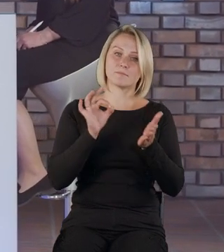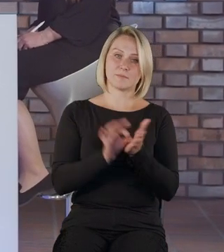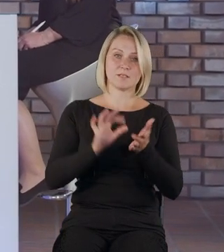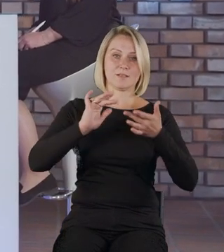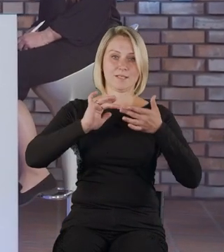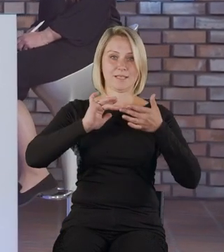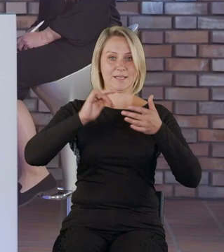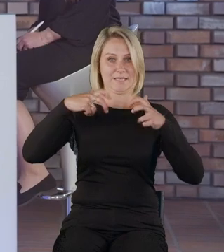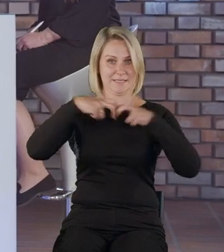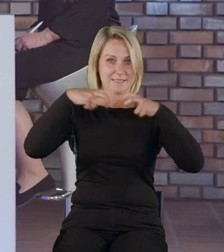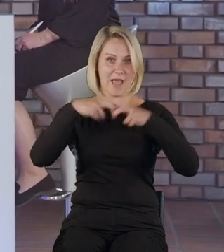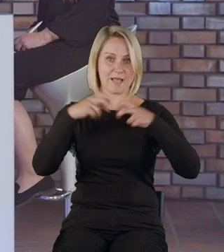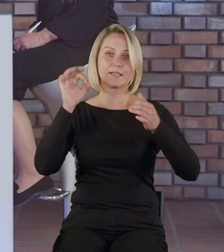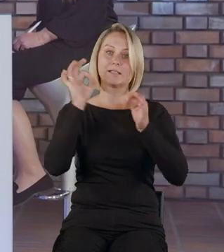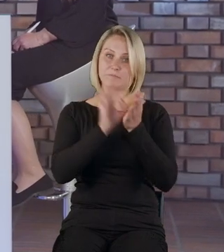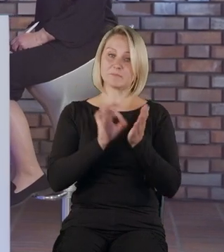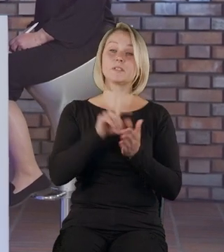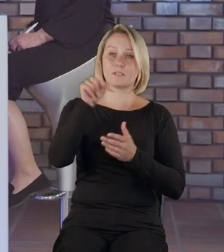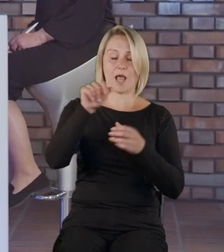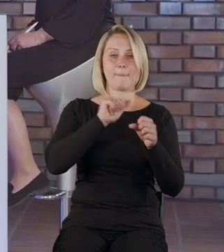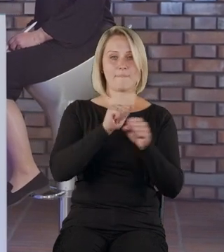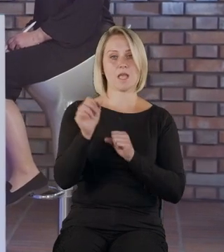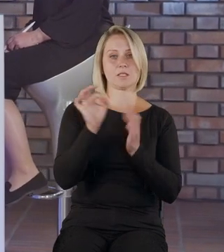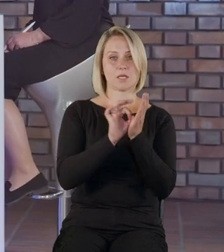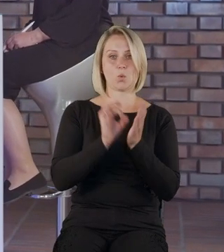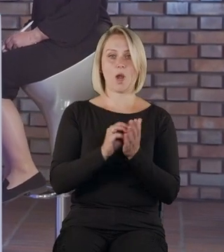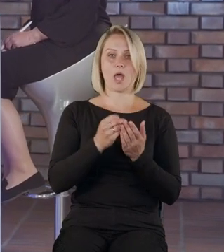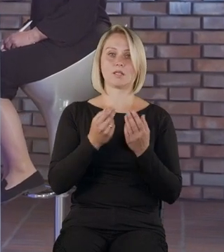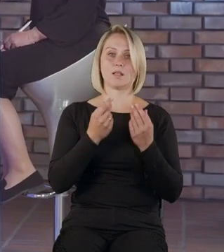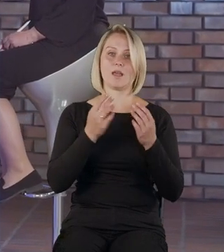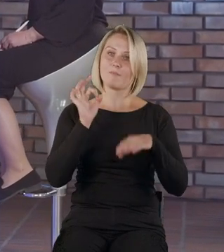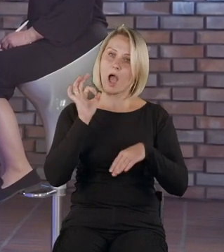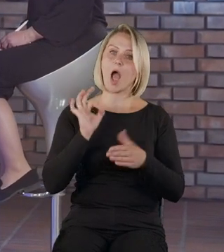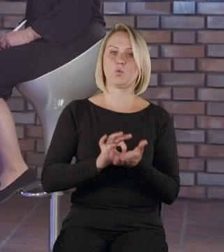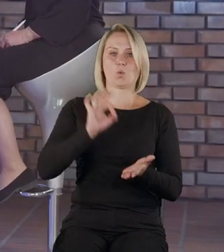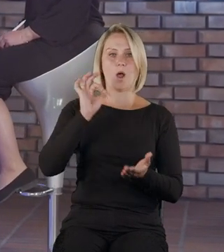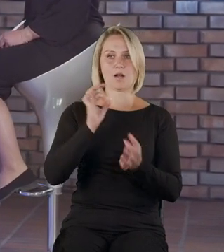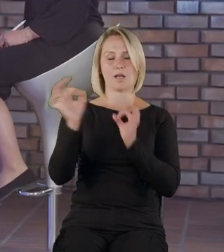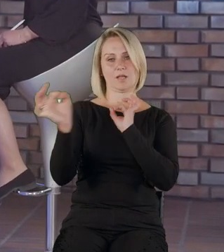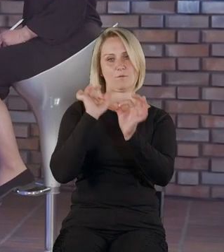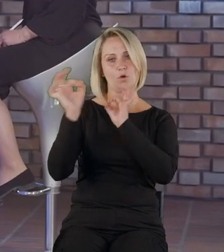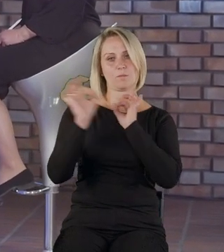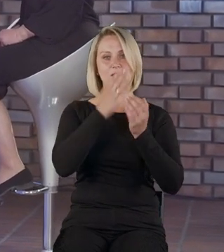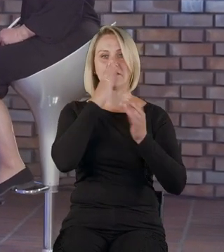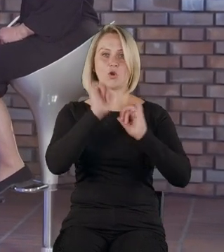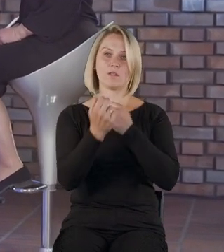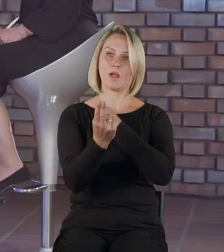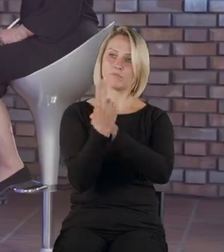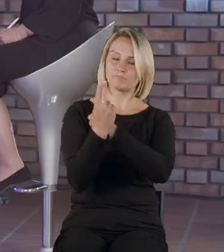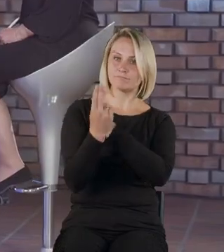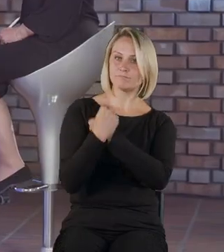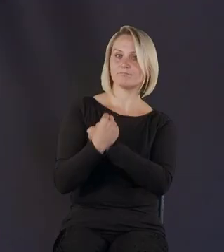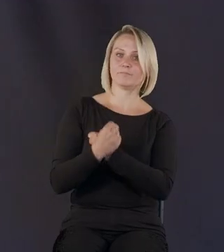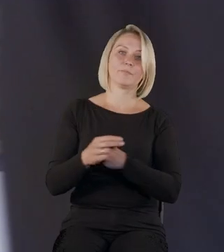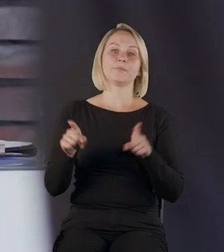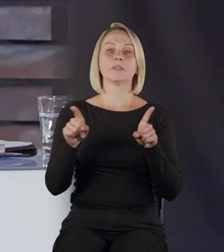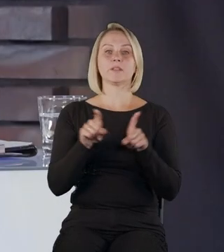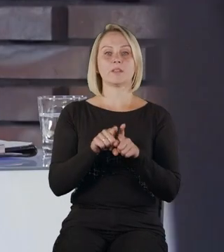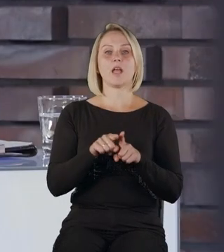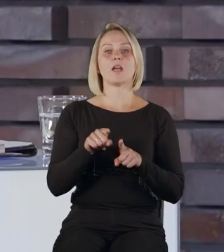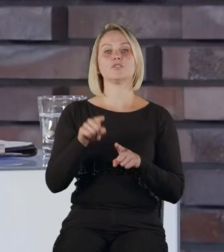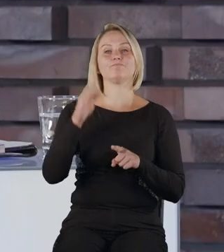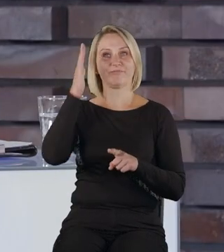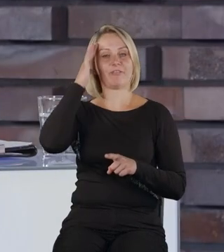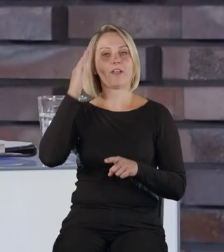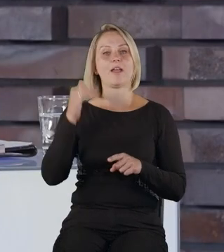naszą stronę internetową. Tam znajdują się najbardziej aktualne informacje dotyczące rekrutacji. Oczywiście